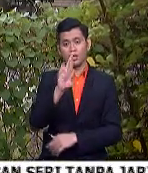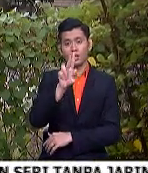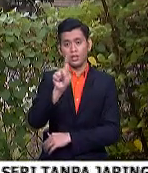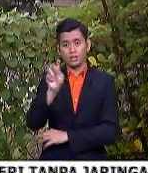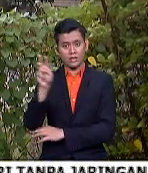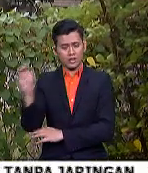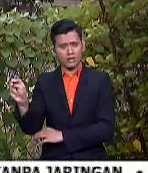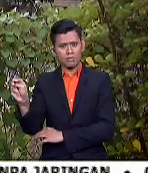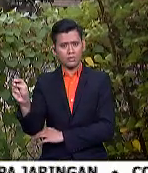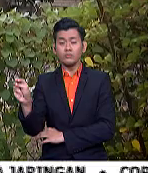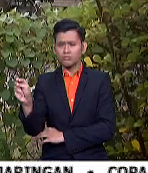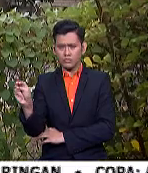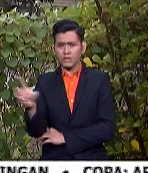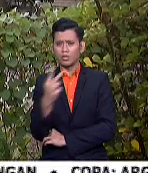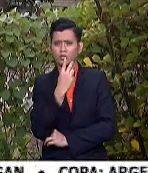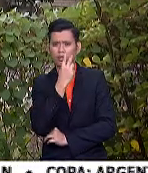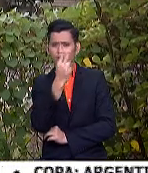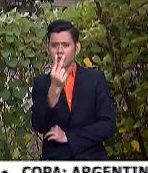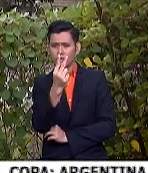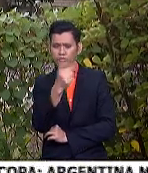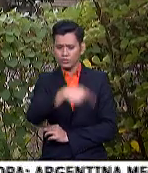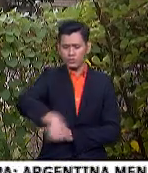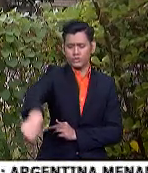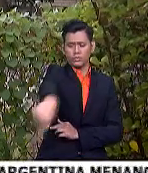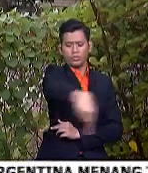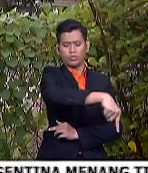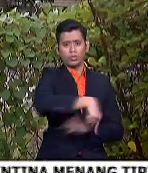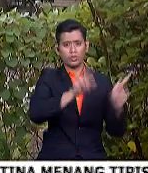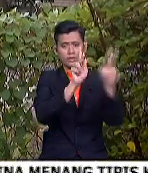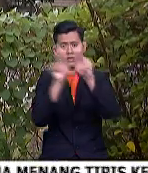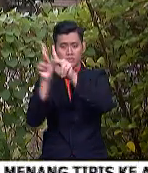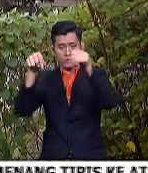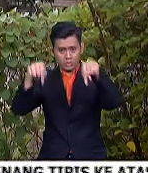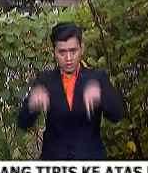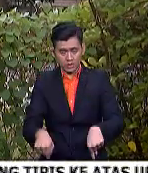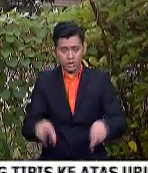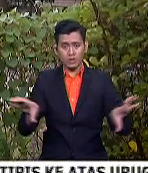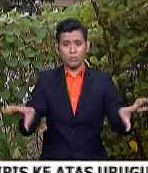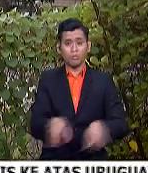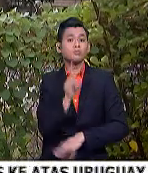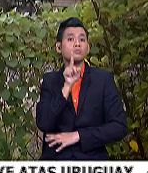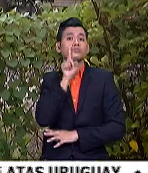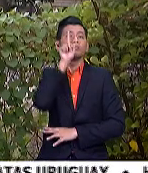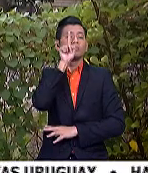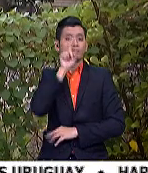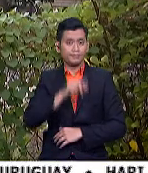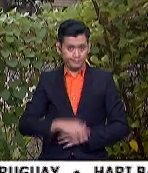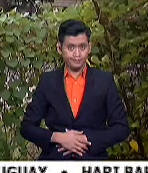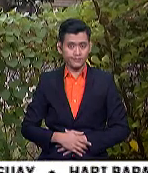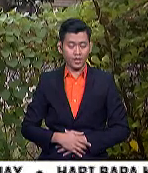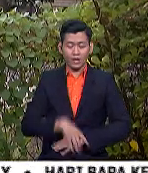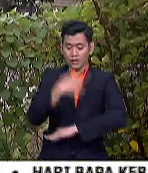menyaksikan ramai penduduk di Pekan Napoh ini menjalani ujian saringan pengesanan COVID-19. Dan hari